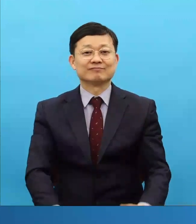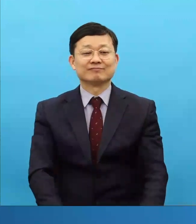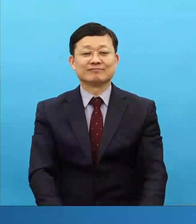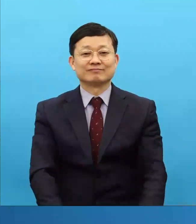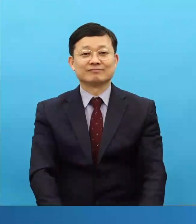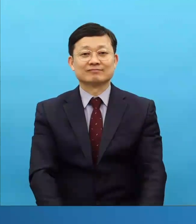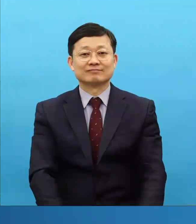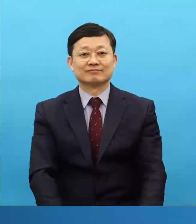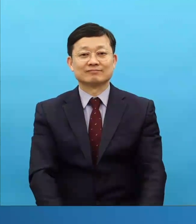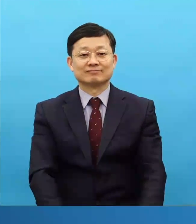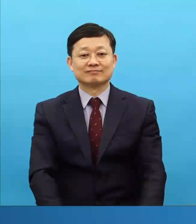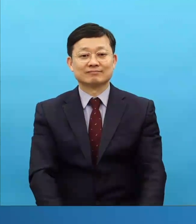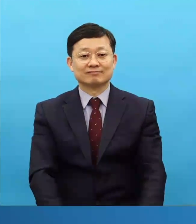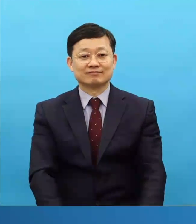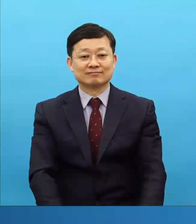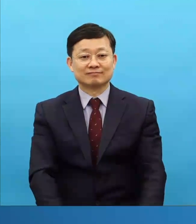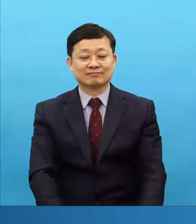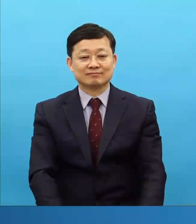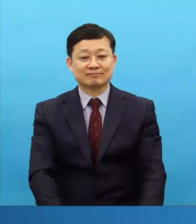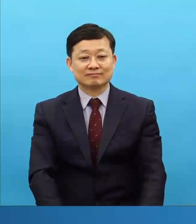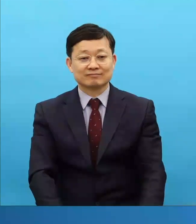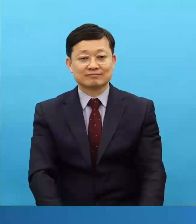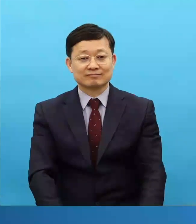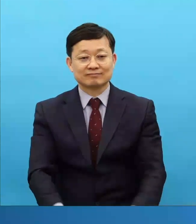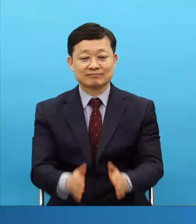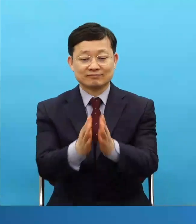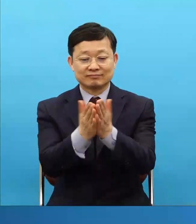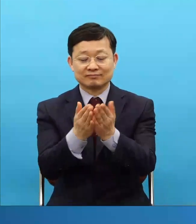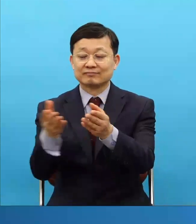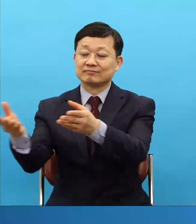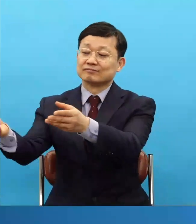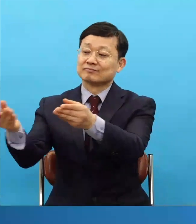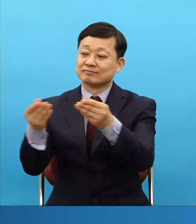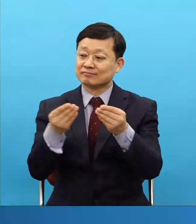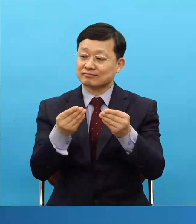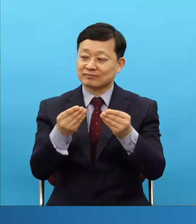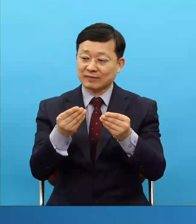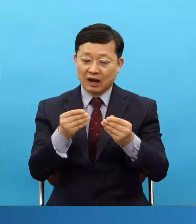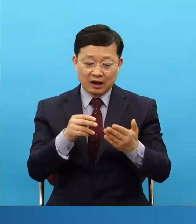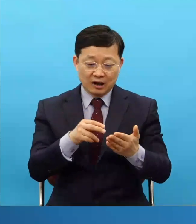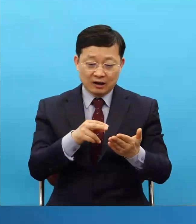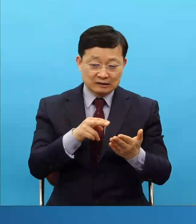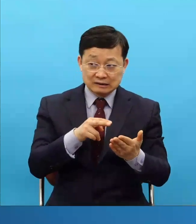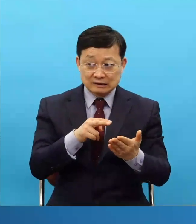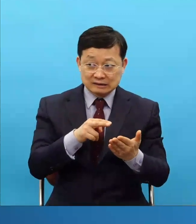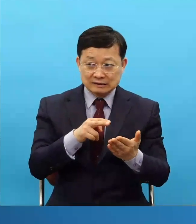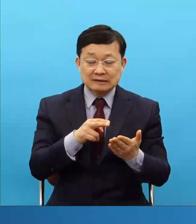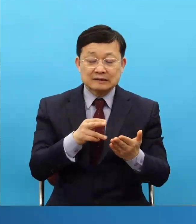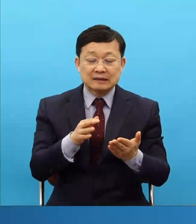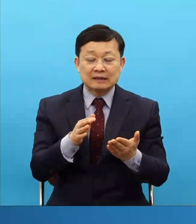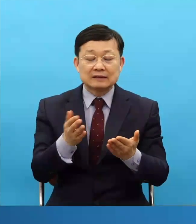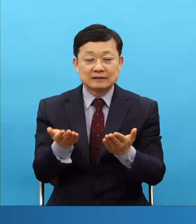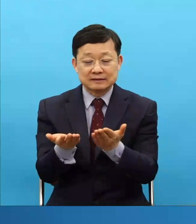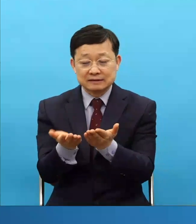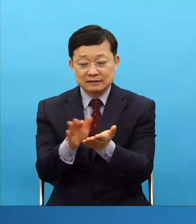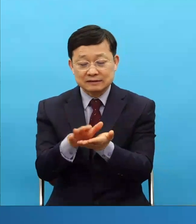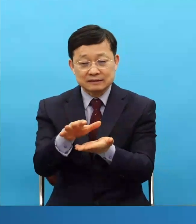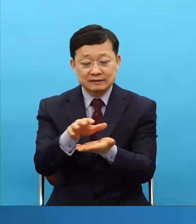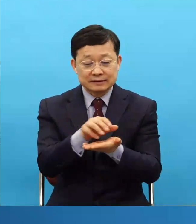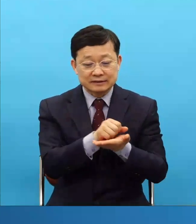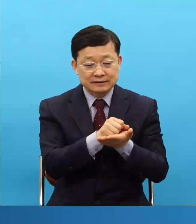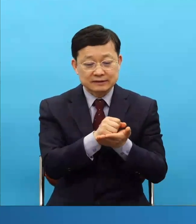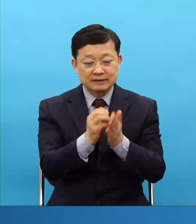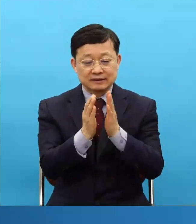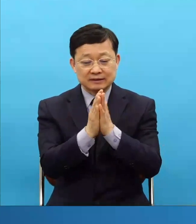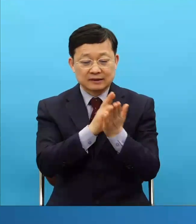that book. 자, 그분이 내보고 책을 주는데 그 책을 그 자리에서 다 읽을 수가 없잖아요. And so that person gave me that book, and I couldn't just read it right there. 근데 제목을